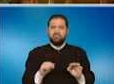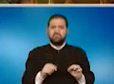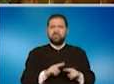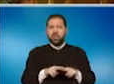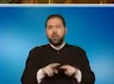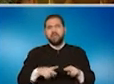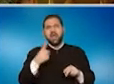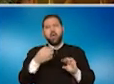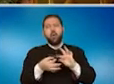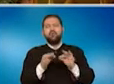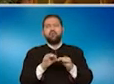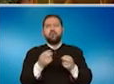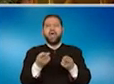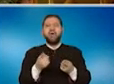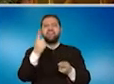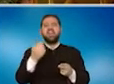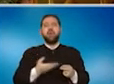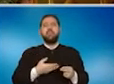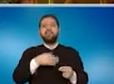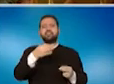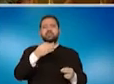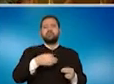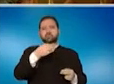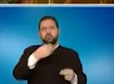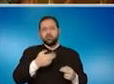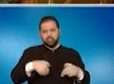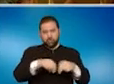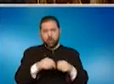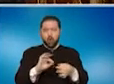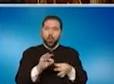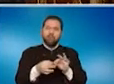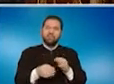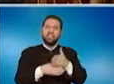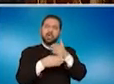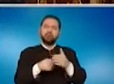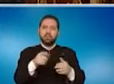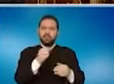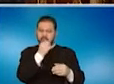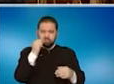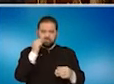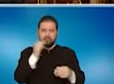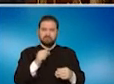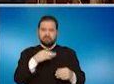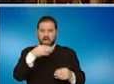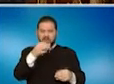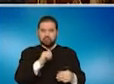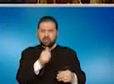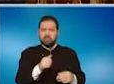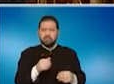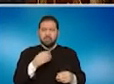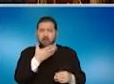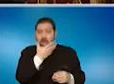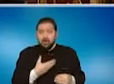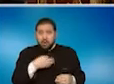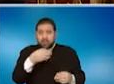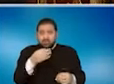cum era o vorbă, a venit la un părinte și le-a spus zine și nouă cuvinte de folos. Și el a tăcut din gură, n-a zis niciun cuvânt. Și se țineau monahii după